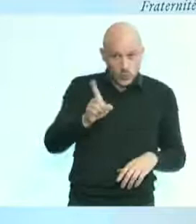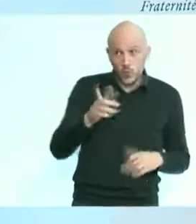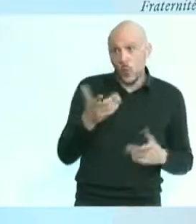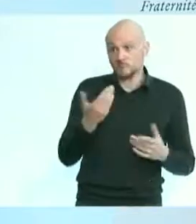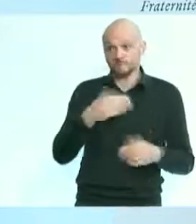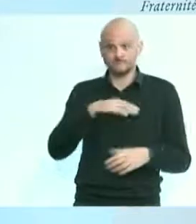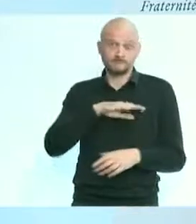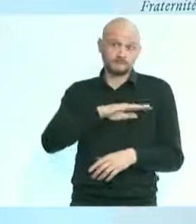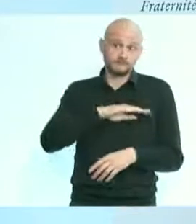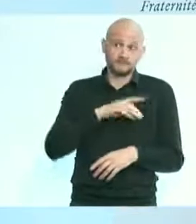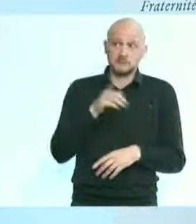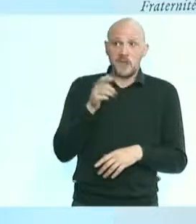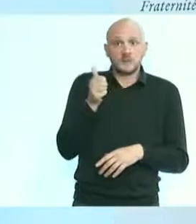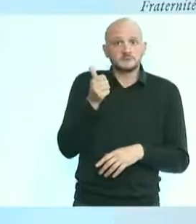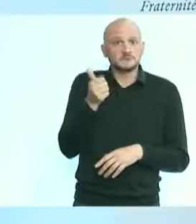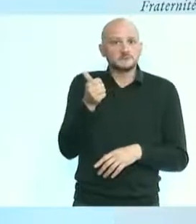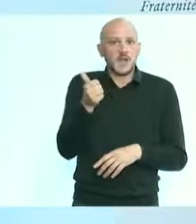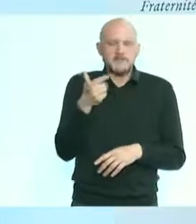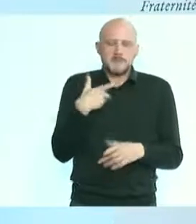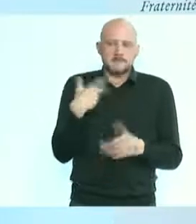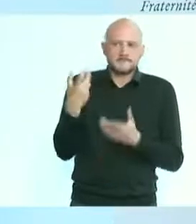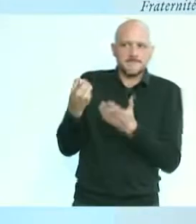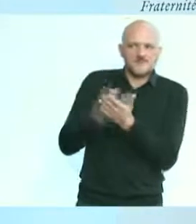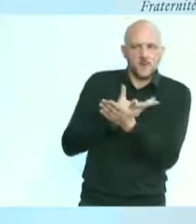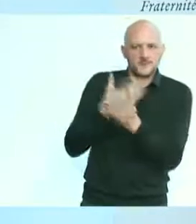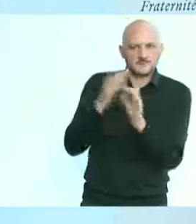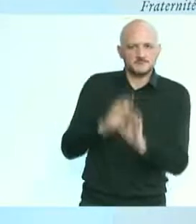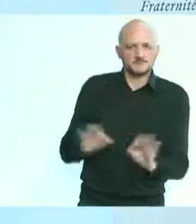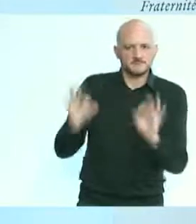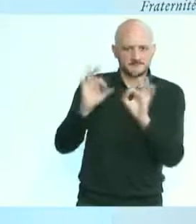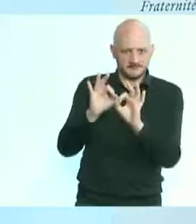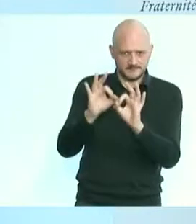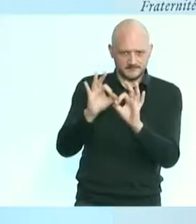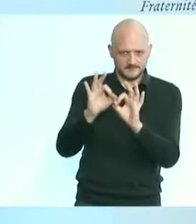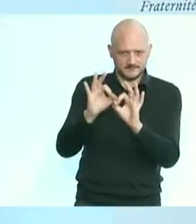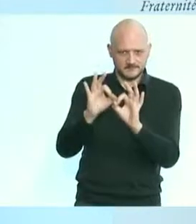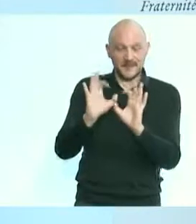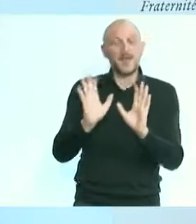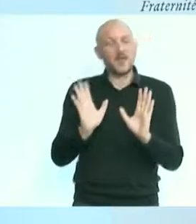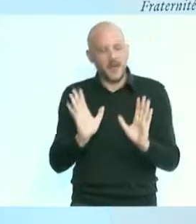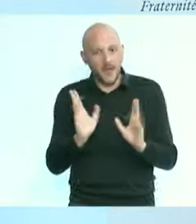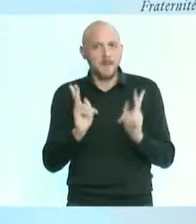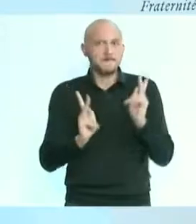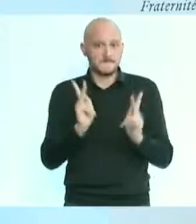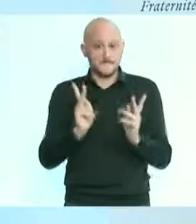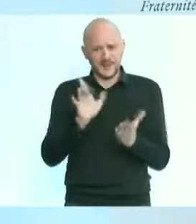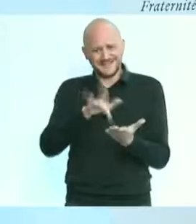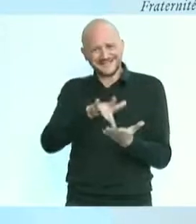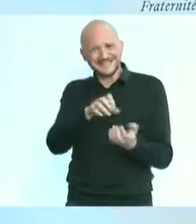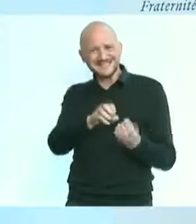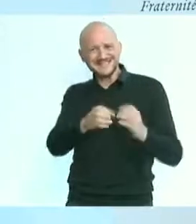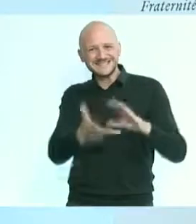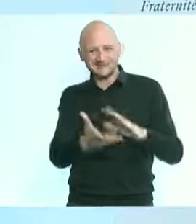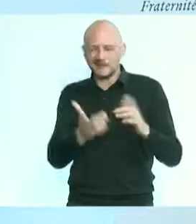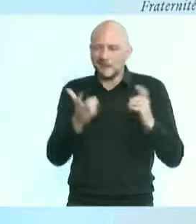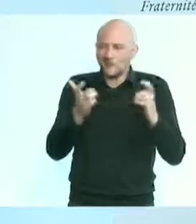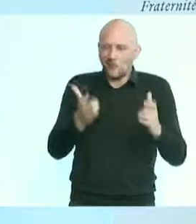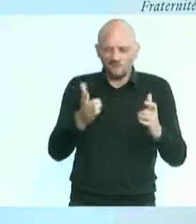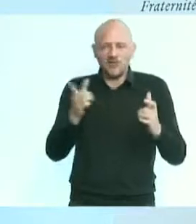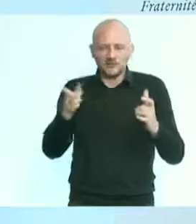C'est pas ça. C'est qu'elles n'ont pas communiqué sur ce point. Et le site internet permet justement d'avoir cette